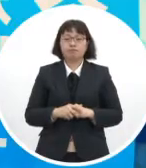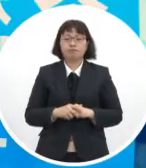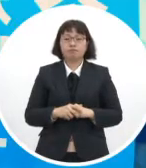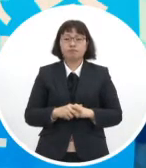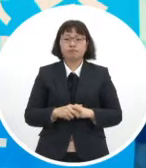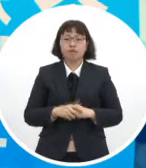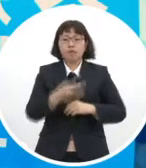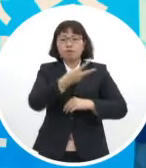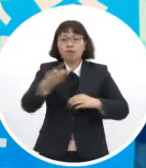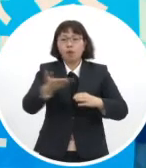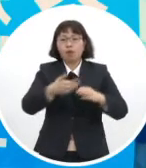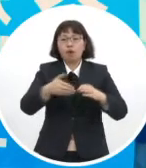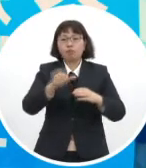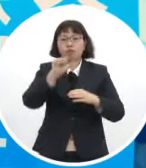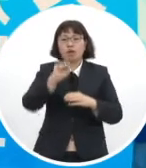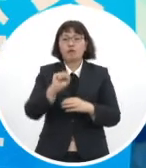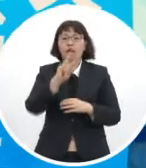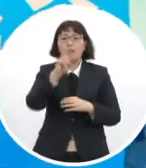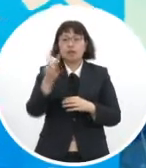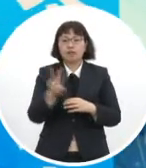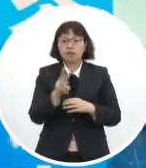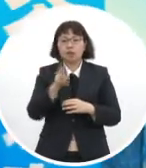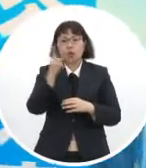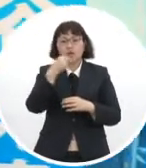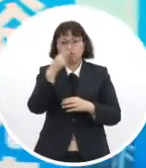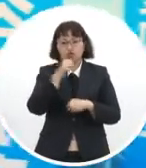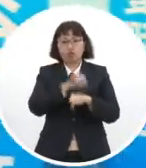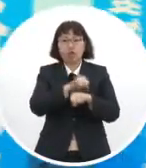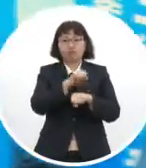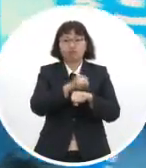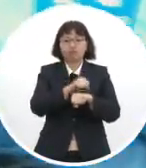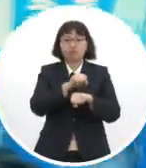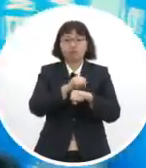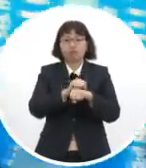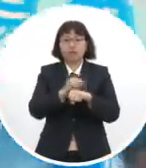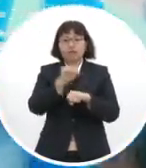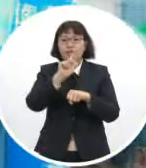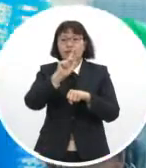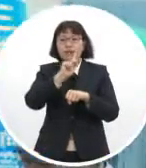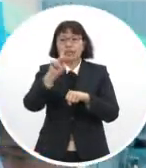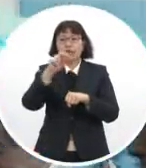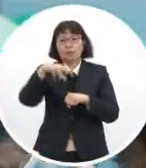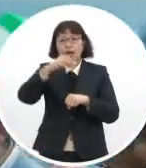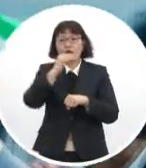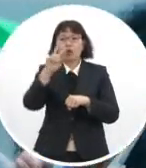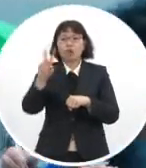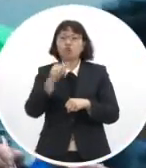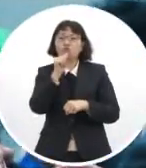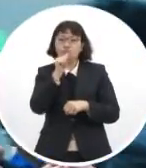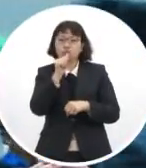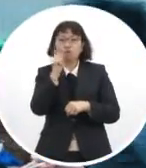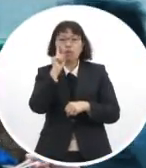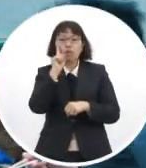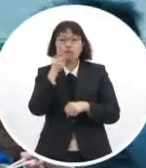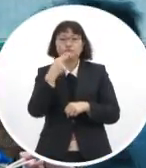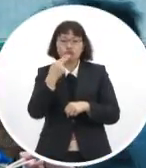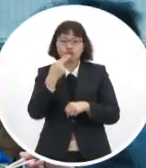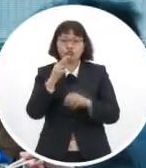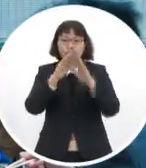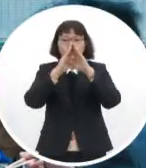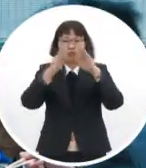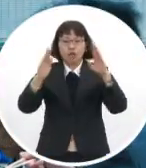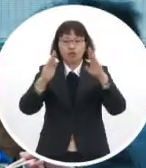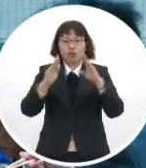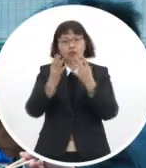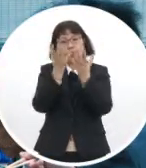三河湾のアサリなどを食材にしたガマゴリうどんの試食会など、楽しい企画が満載で大いに